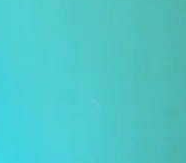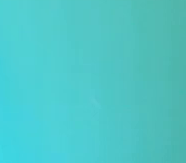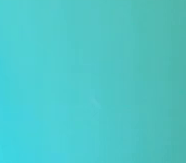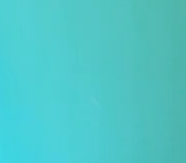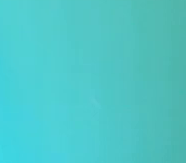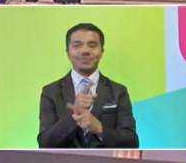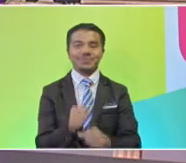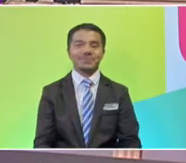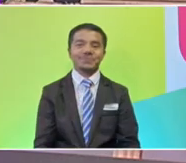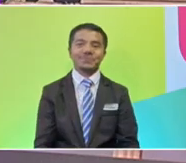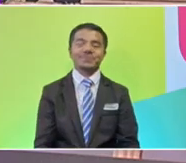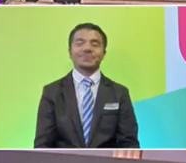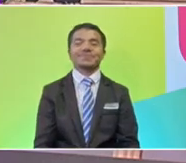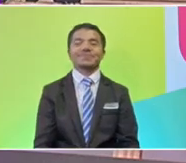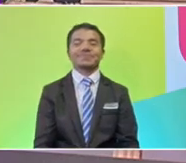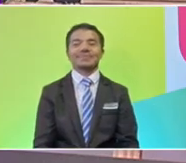Alhamdulillah